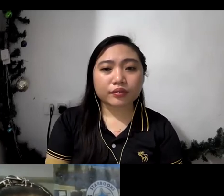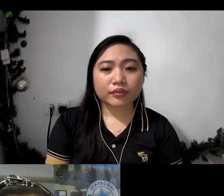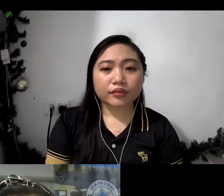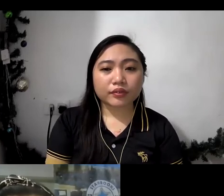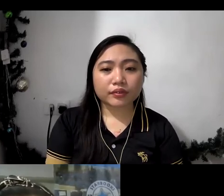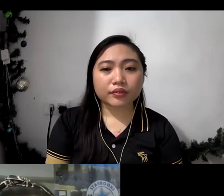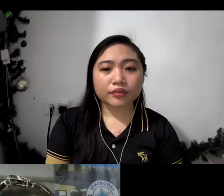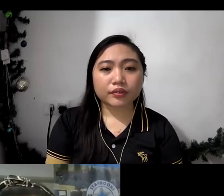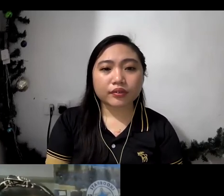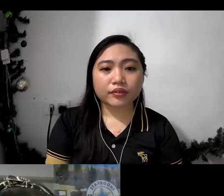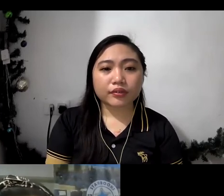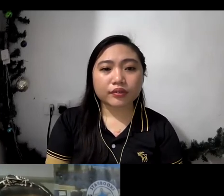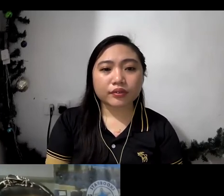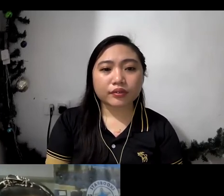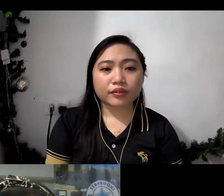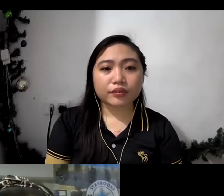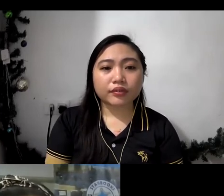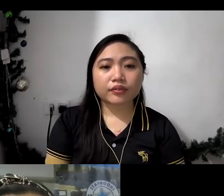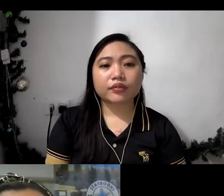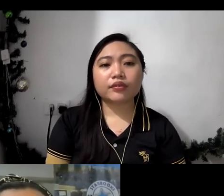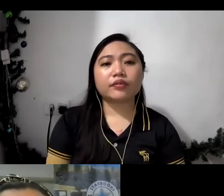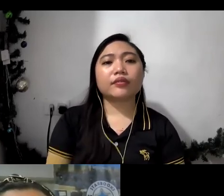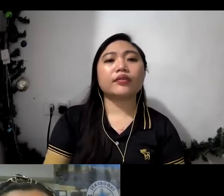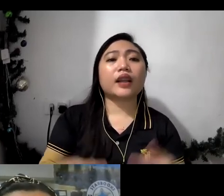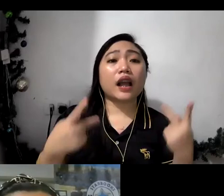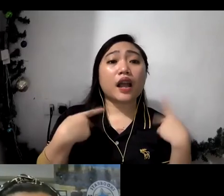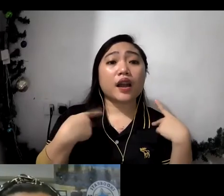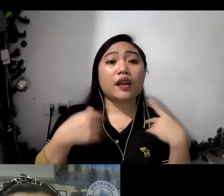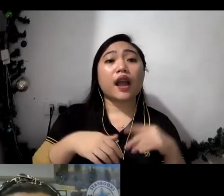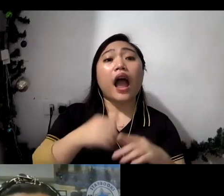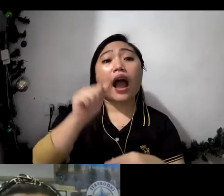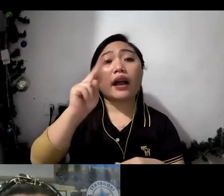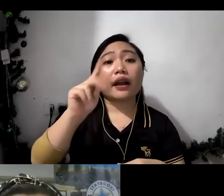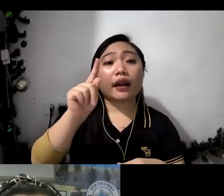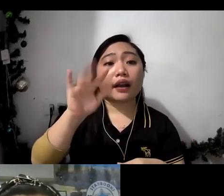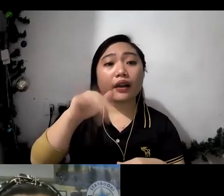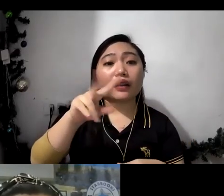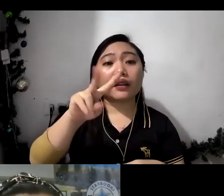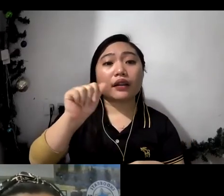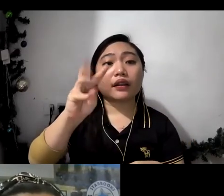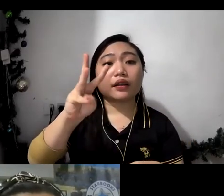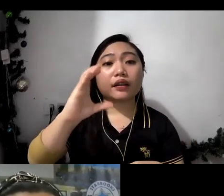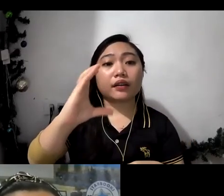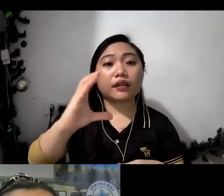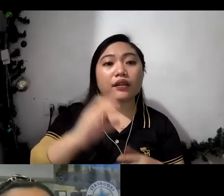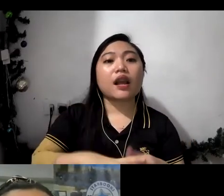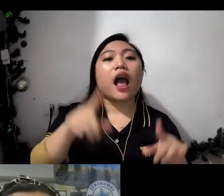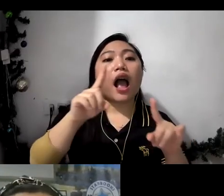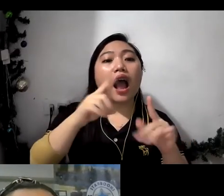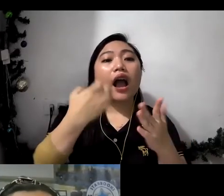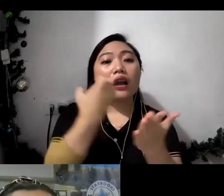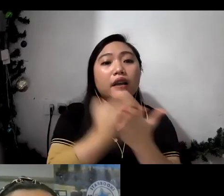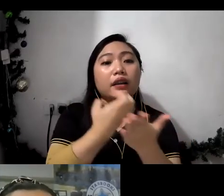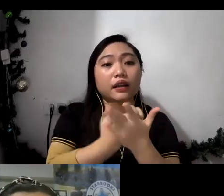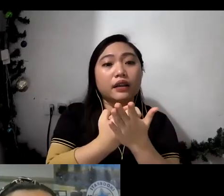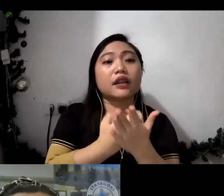the part of the wife? Okay. Meron po under the anti-bawsi na economic abuse, which is different. Ang context po